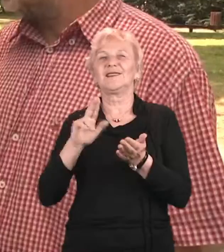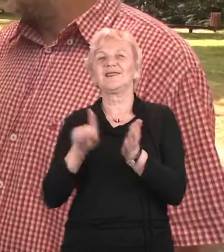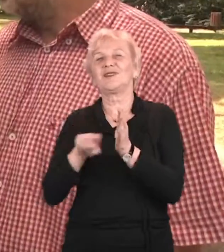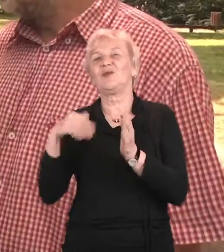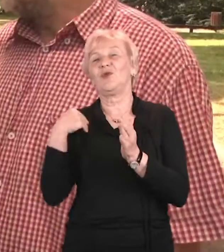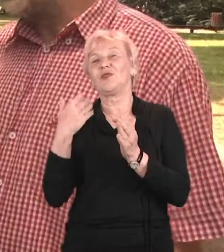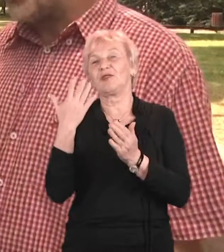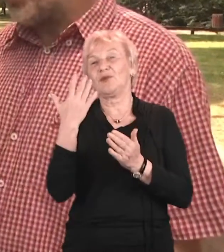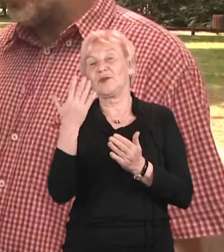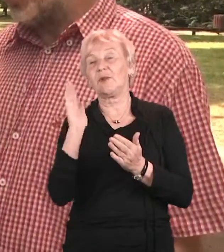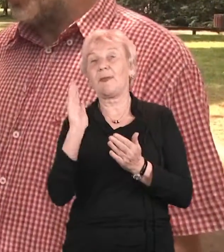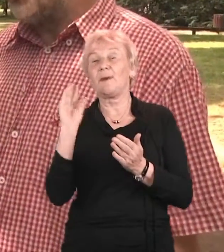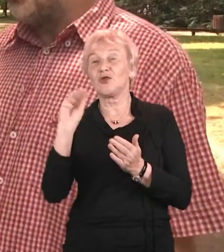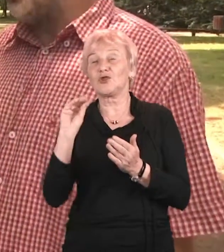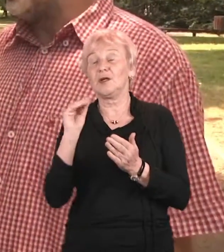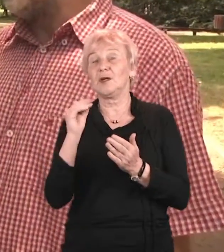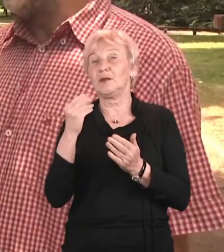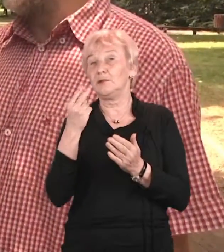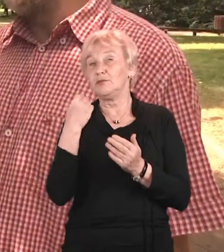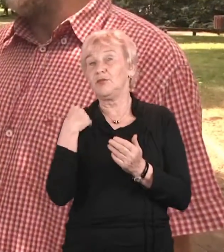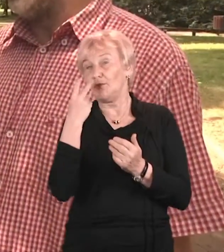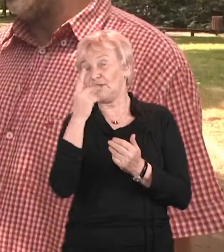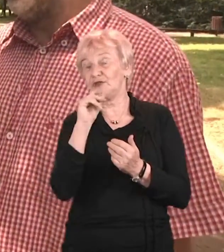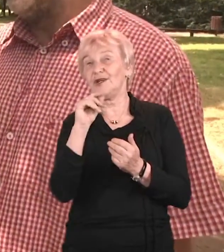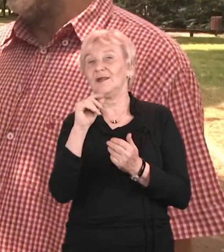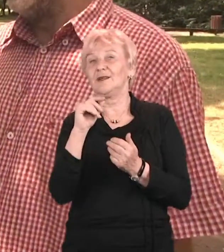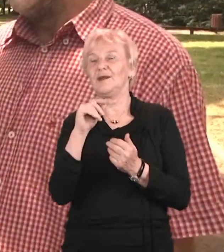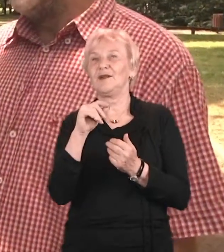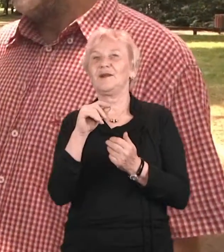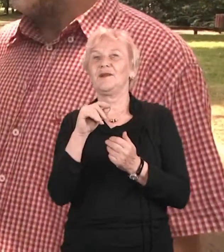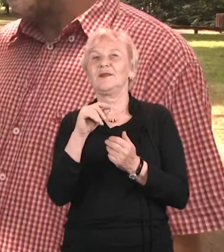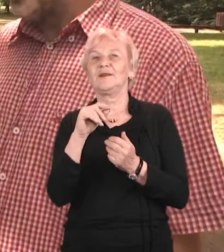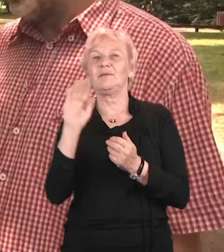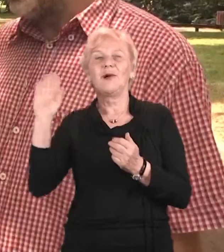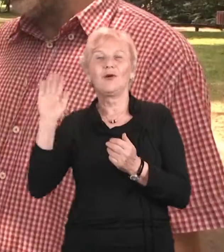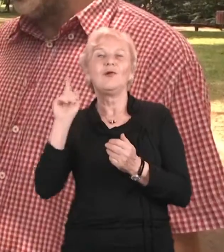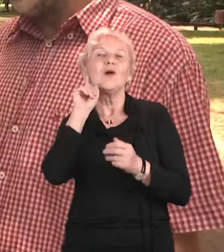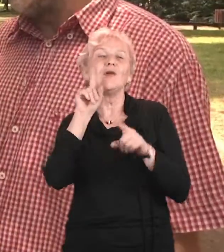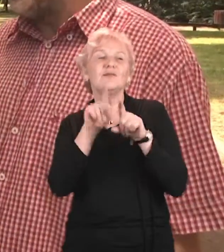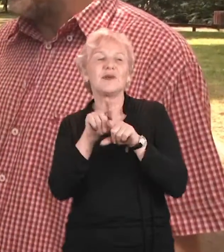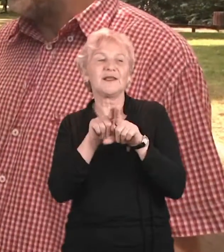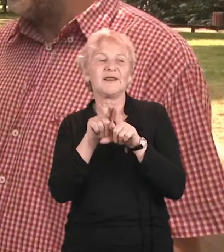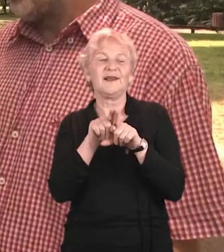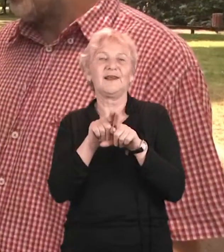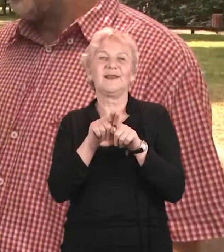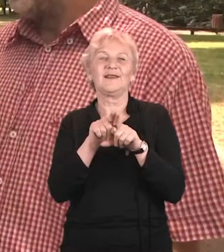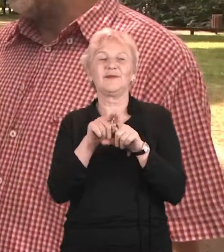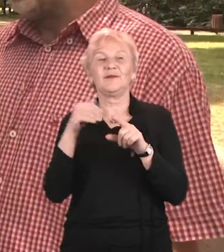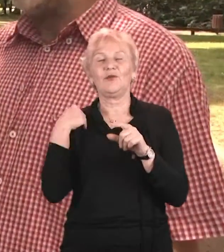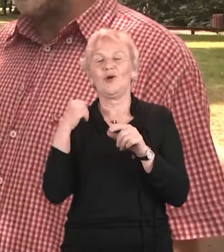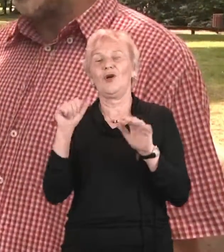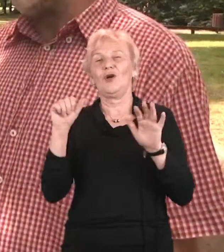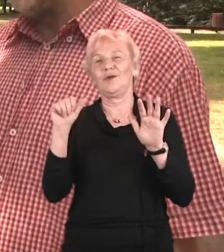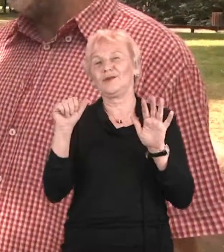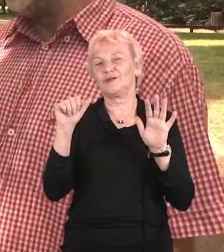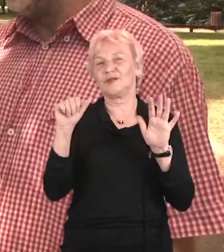tygodni. Już nas była 5. Potem się okazało, że jeszcze mają braciszka. I było nas 6 dzieci przyjętych, a od